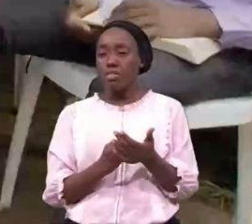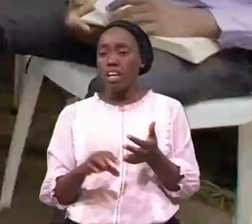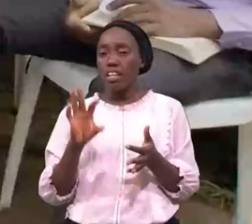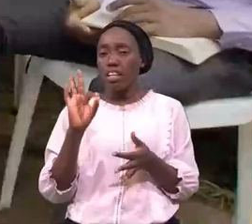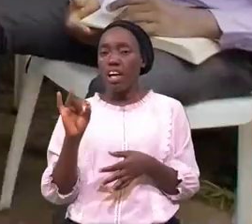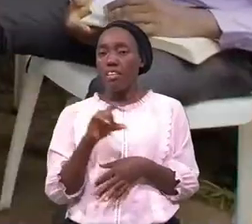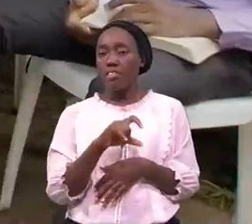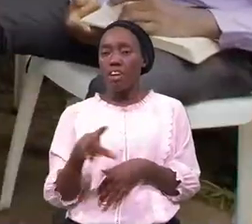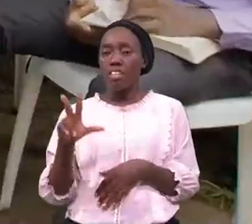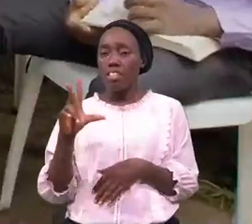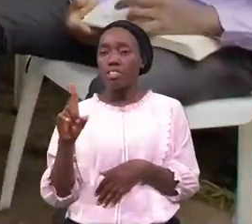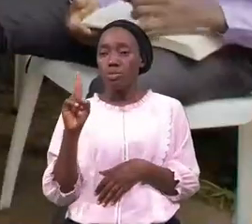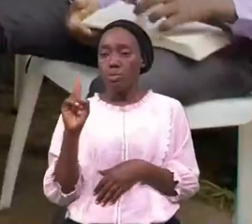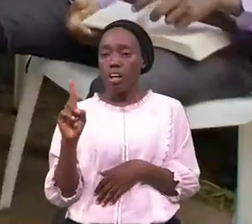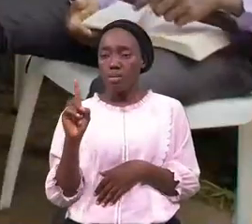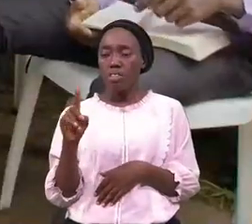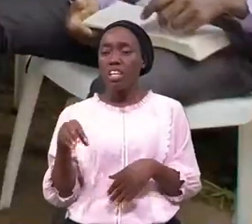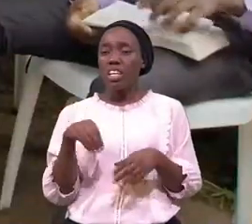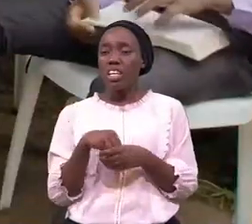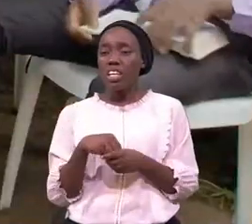Chapitre 9 des Actes, verset 31.